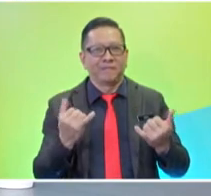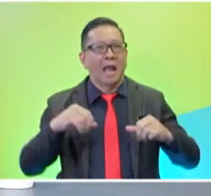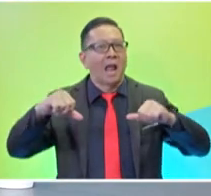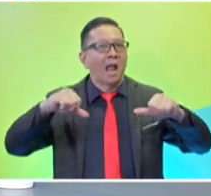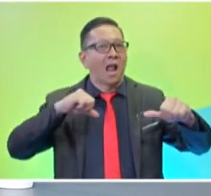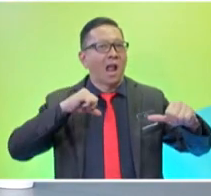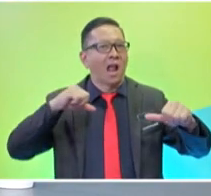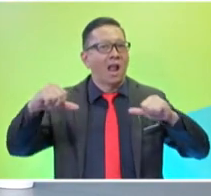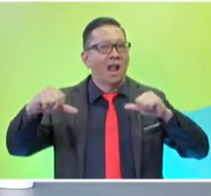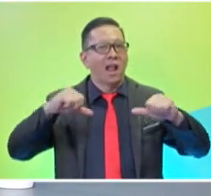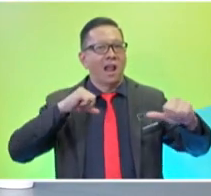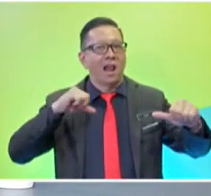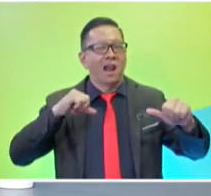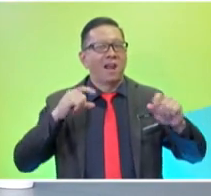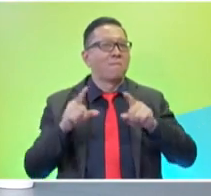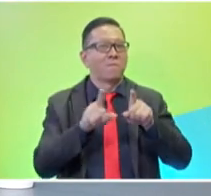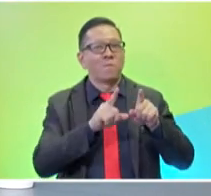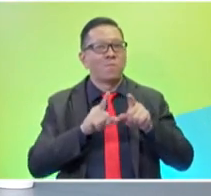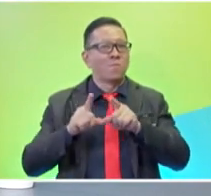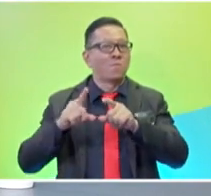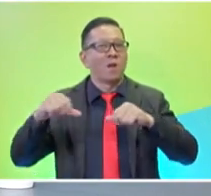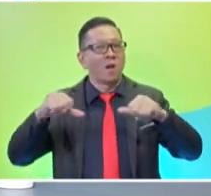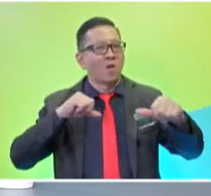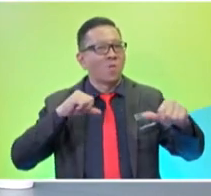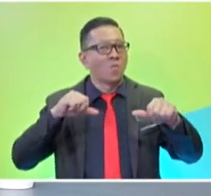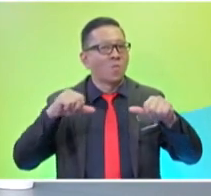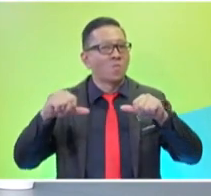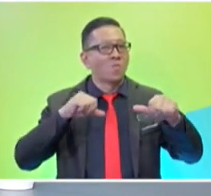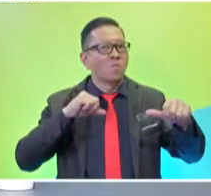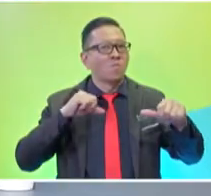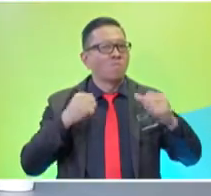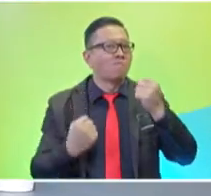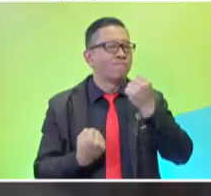lakukan dengan anda semua yaitu activity pengukuhan